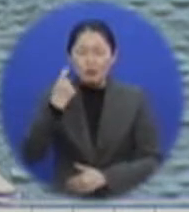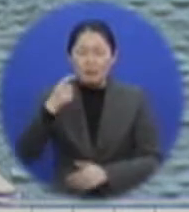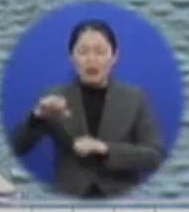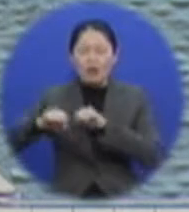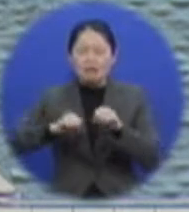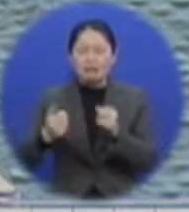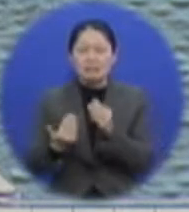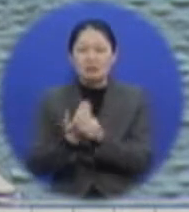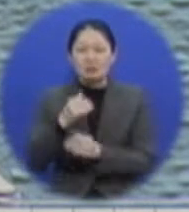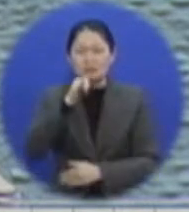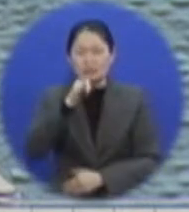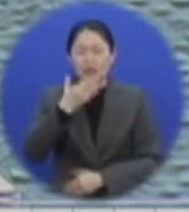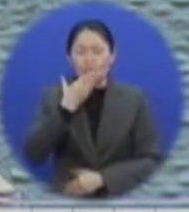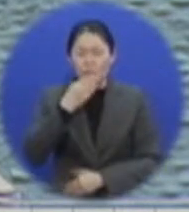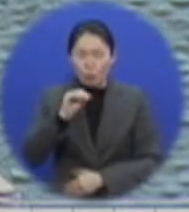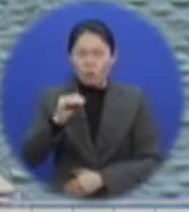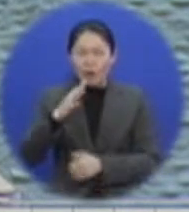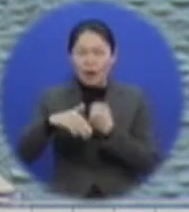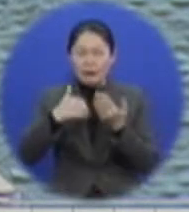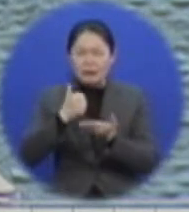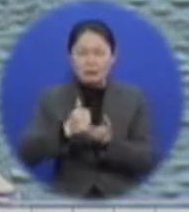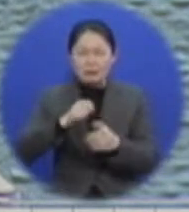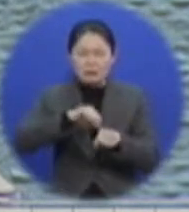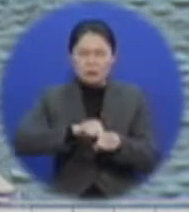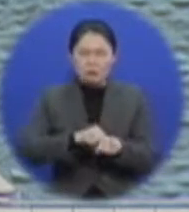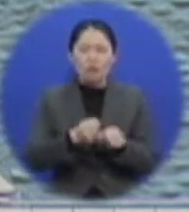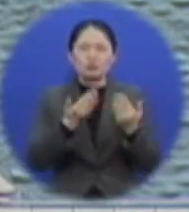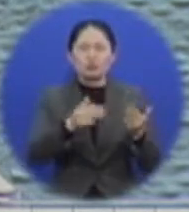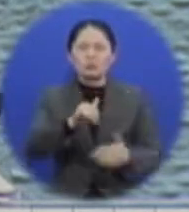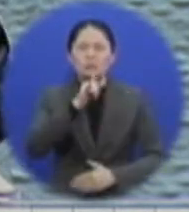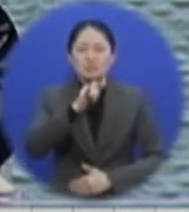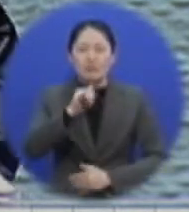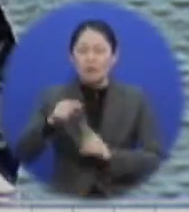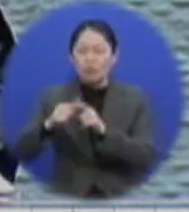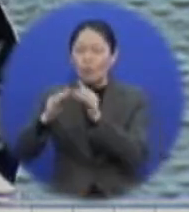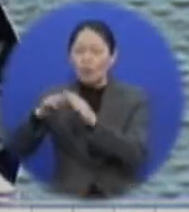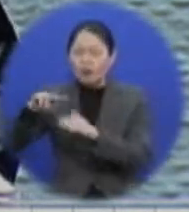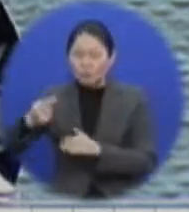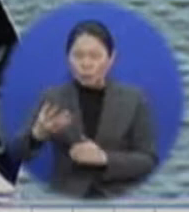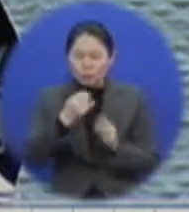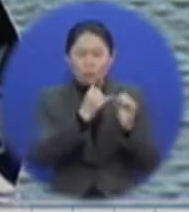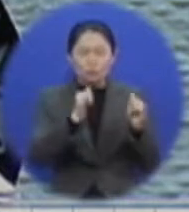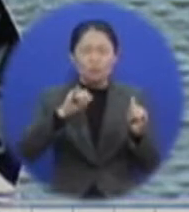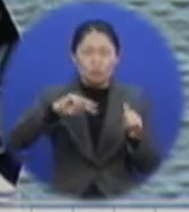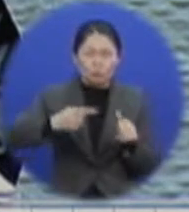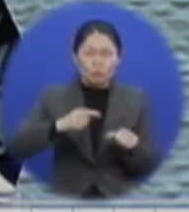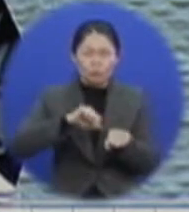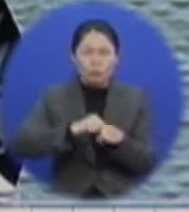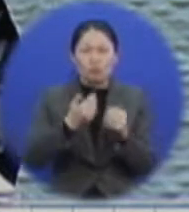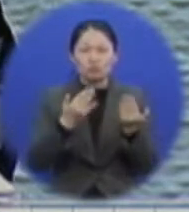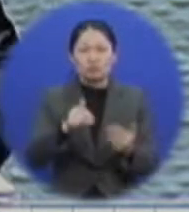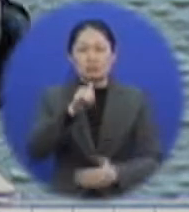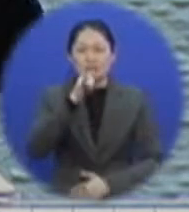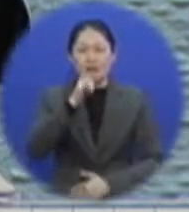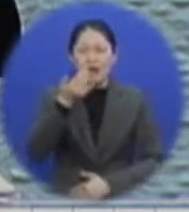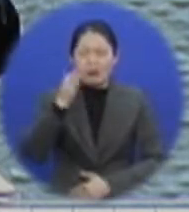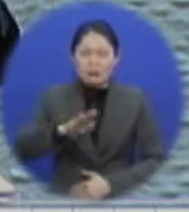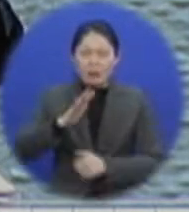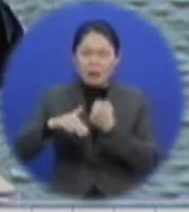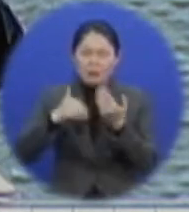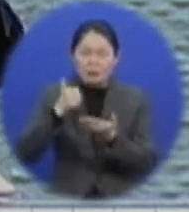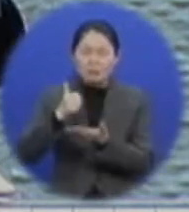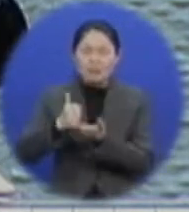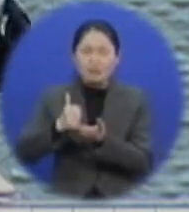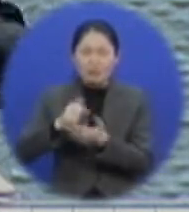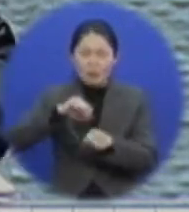물론 하나님이 징계 하실 수 있어요 잘못하면 성도도 교회도 징계 봤습니다 그러나 하나님이 진기